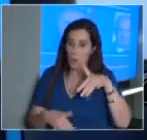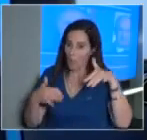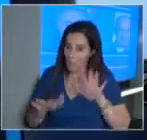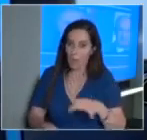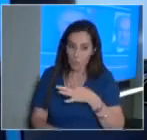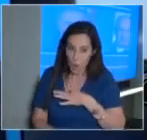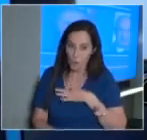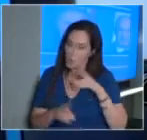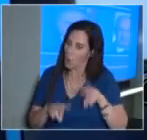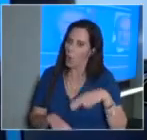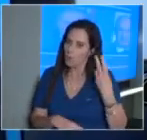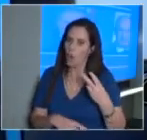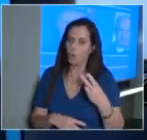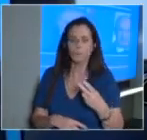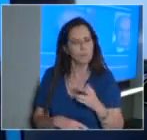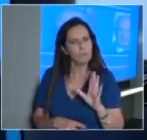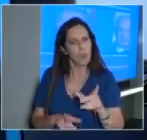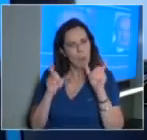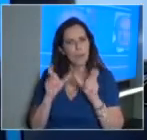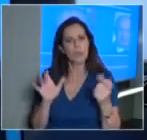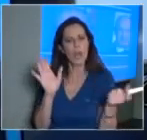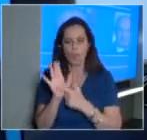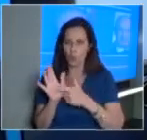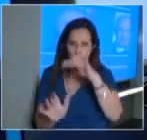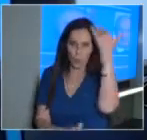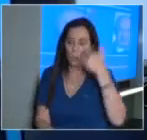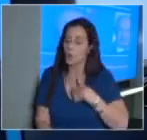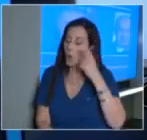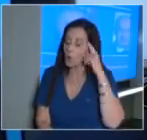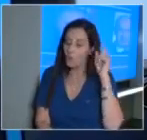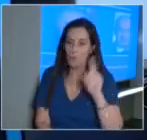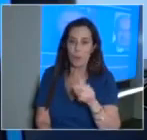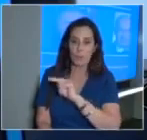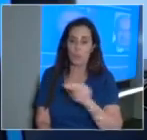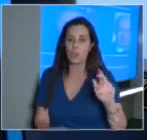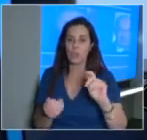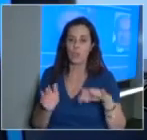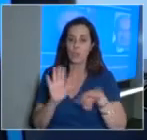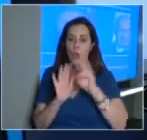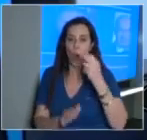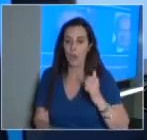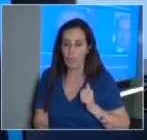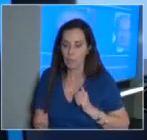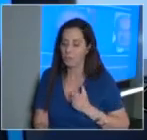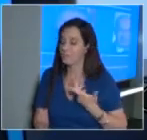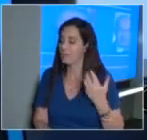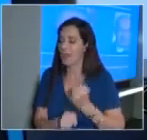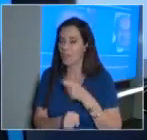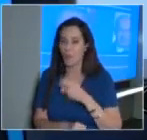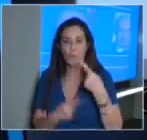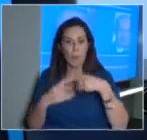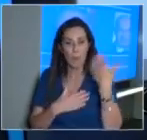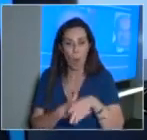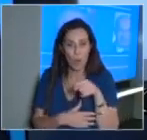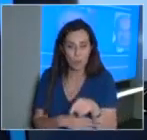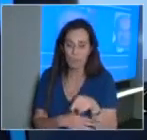מנדטים שלנו יכולים להיות מחסום לדרישות המוגזמות. אנחנו חושבים שבנושא של חוק הגיוס, בהתנהגות הזו של ימים